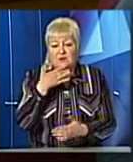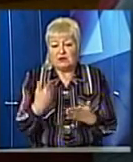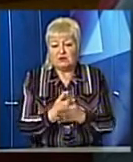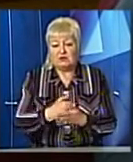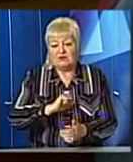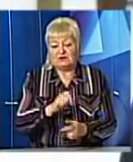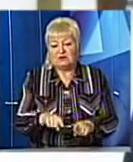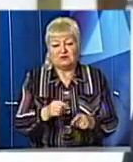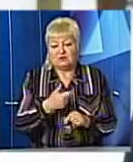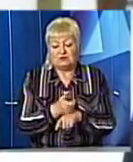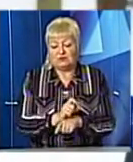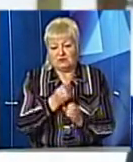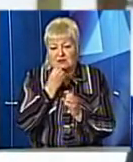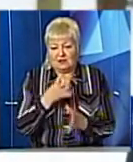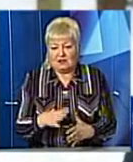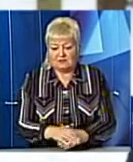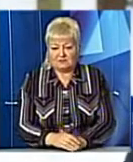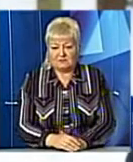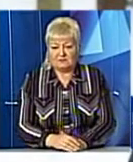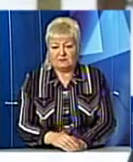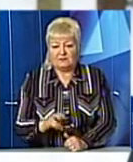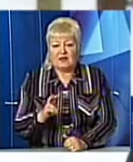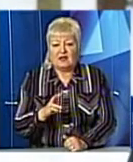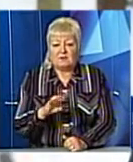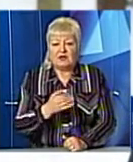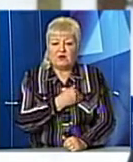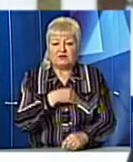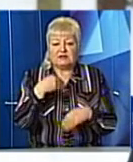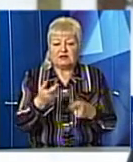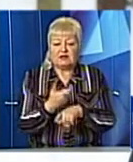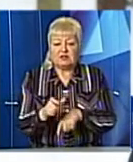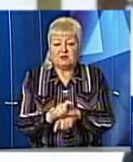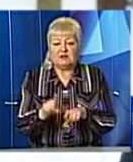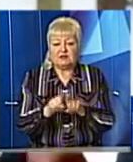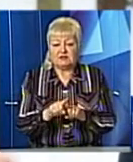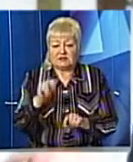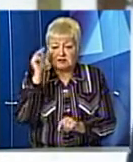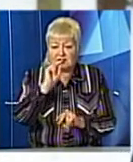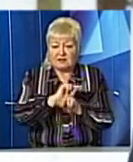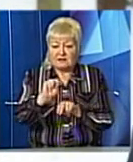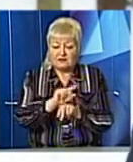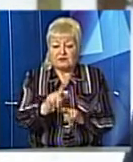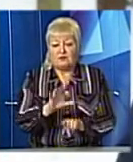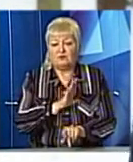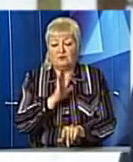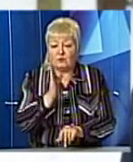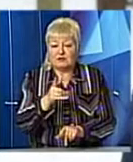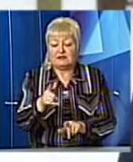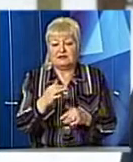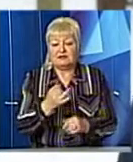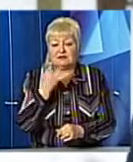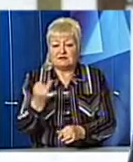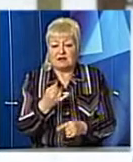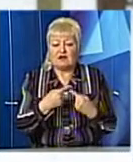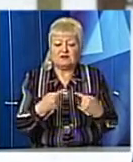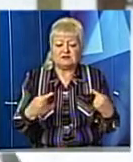дуже класно. І ми хотіли їм дати побільше різних таких майстер-класів, які будуть для них дуже цікавими і з різних сфер, щоб це